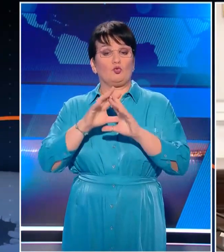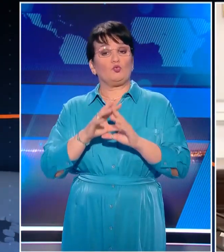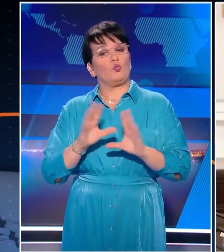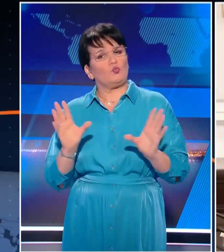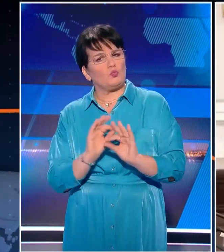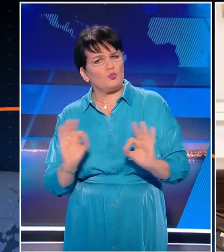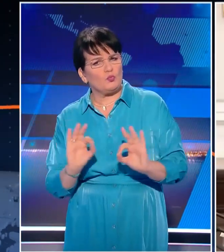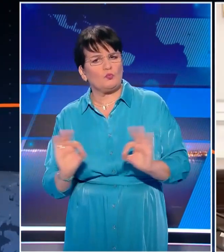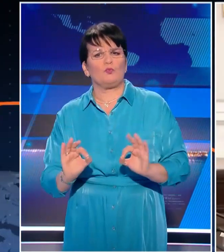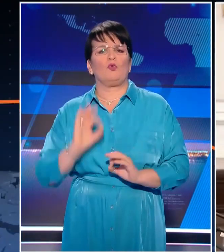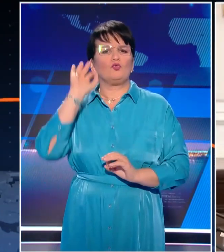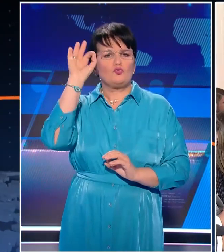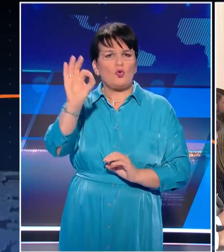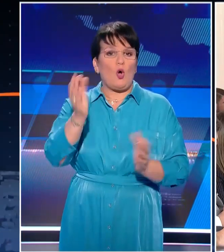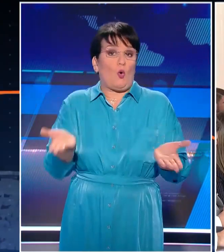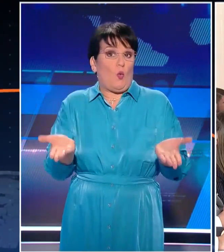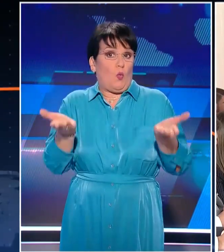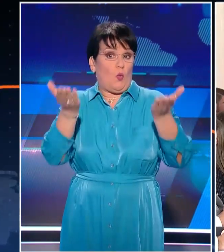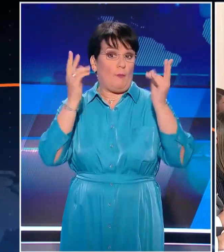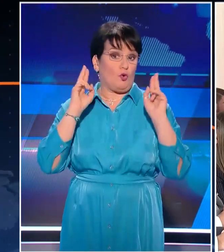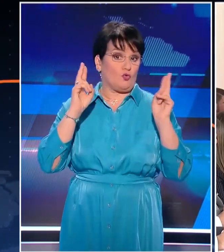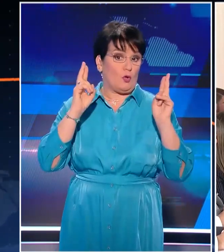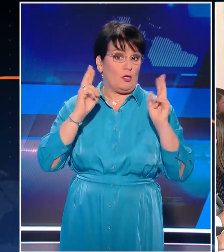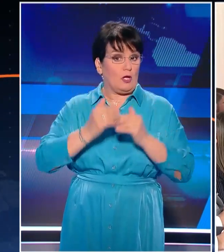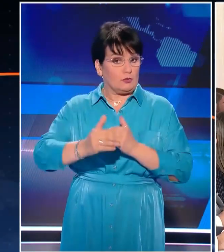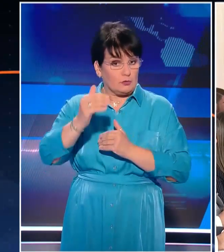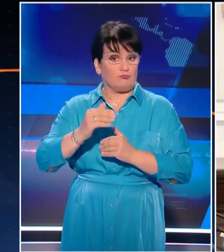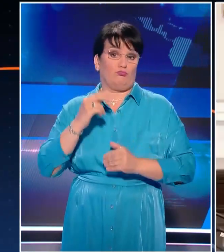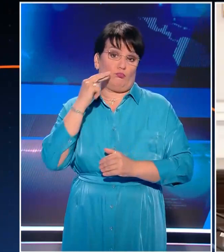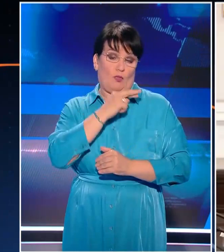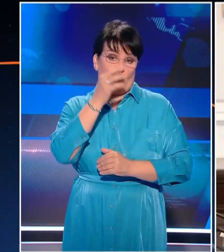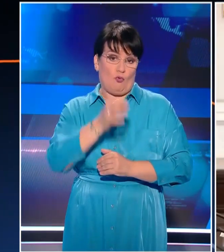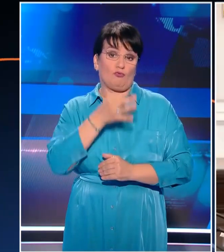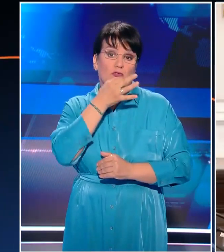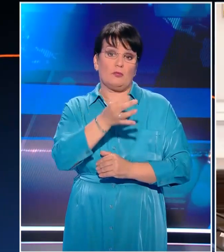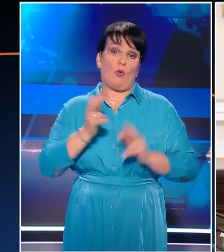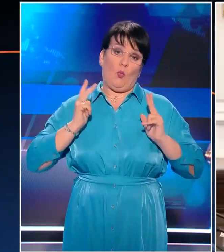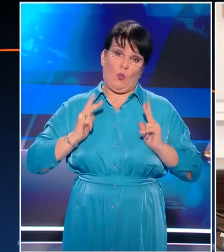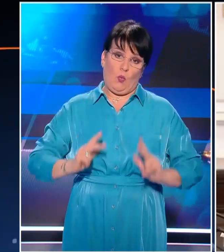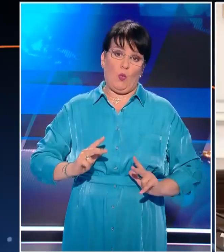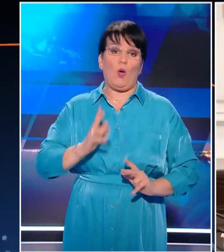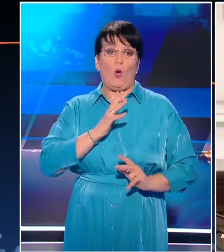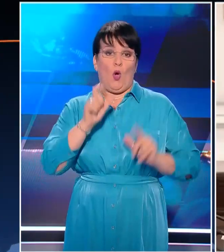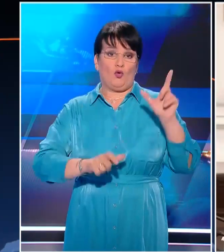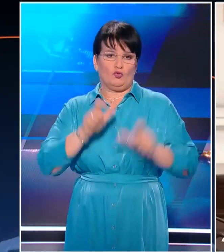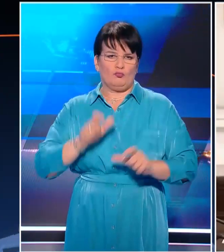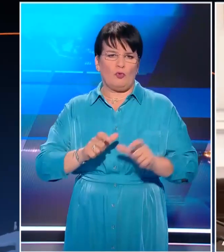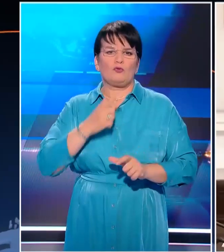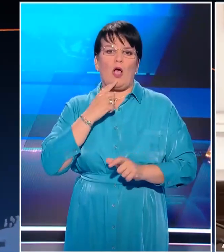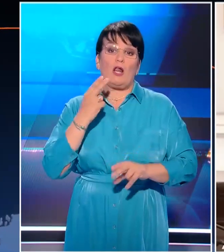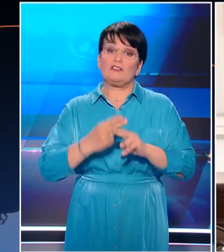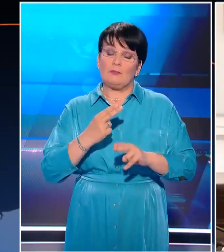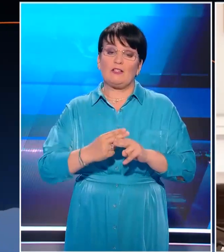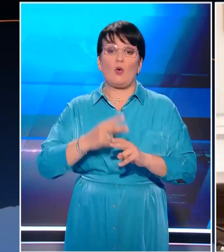είπε ο Πρωθυπουργός, να είναι πολύ υψηλές. Στην καρδιά του κυβερνητικού προγράμματος για τη δεύτερη τετραετία βρίσκεται η οικονομία, όπως είπε